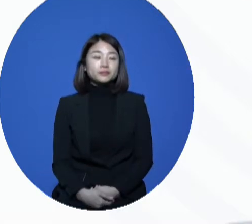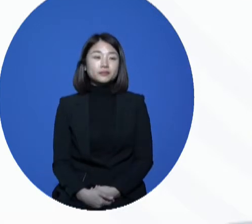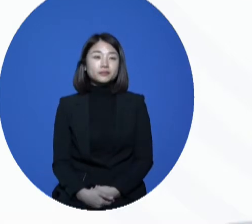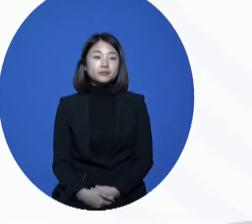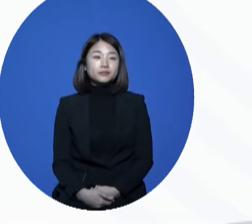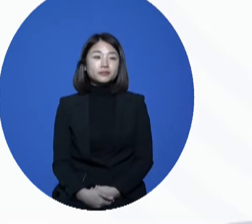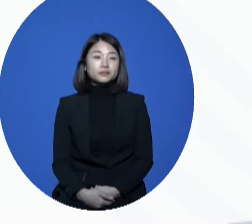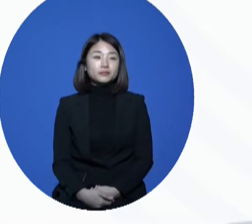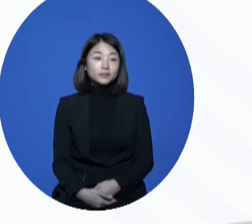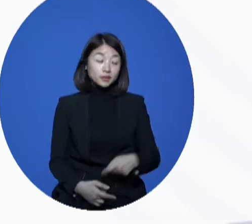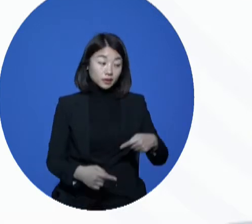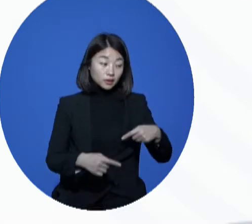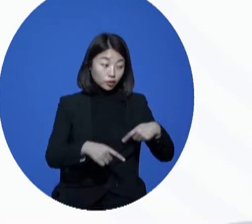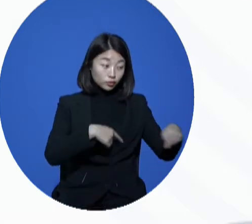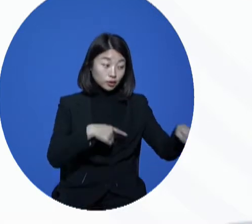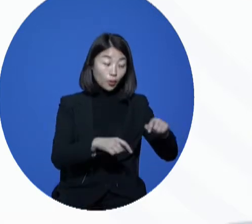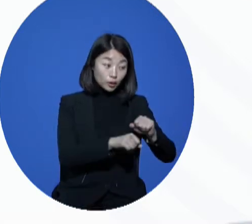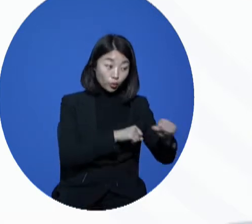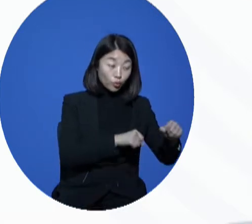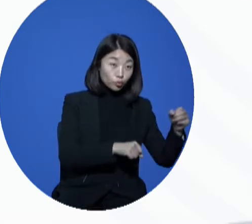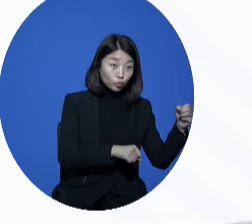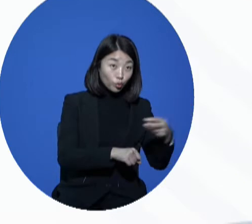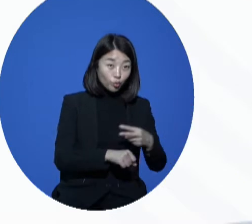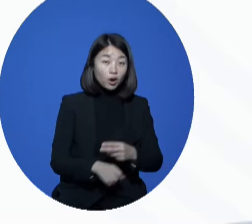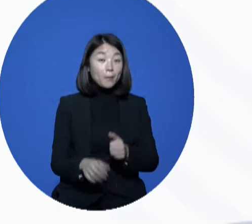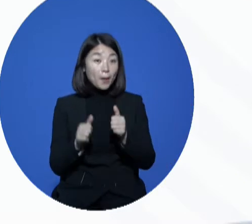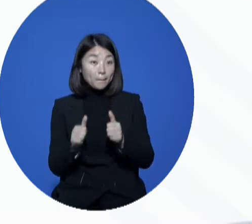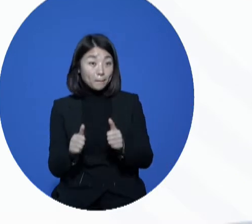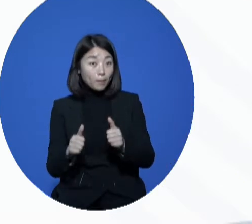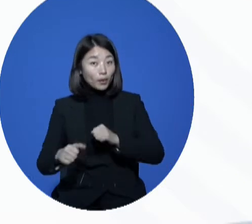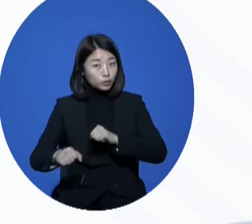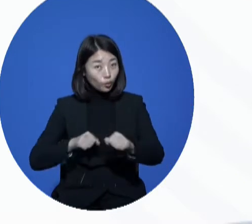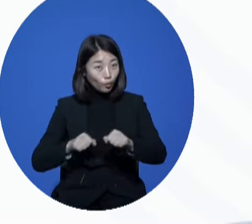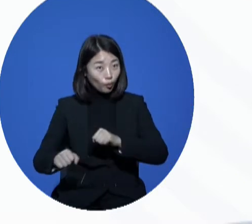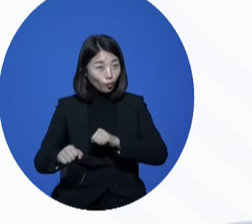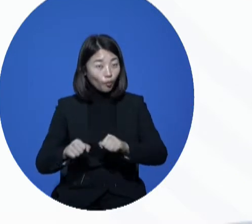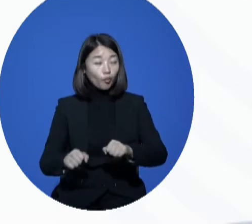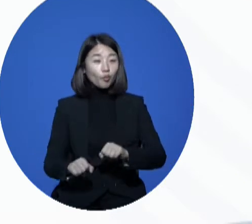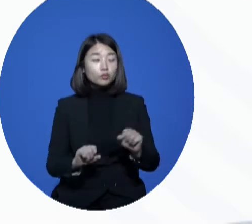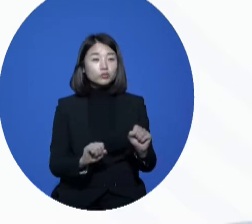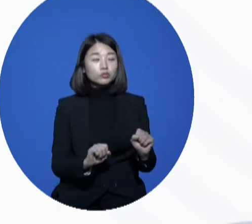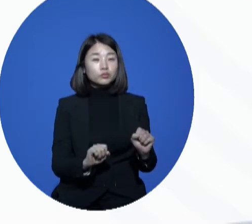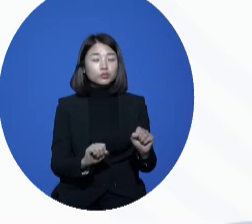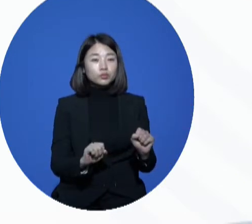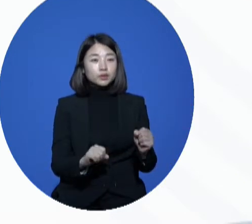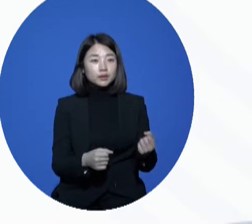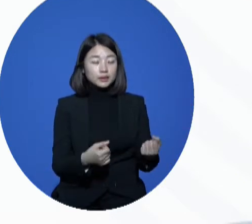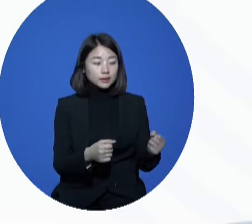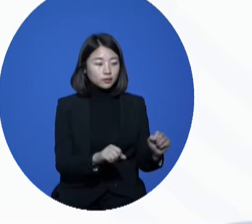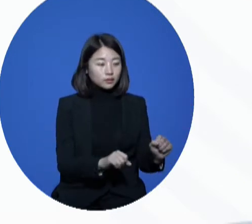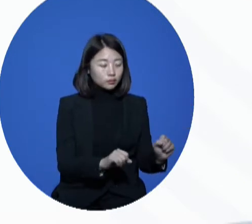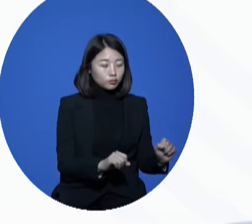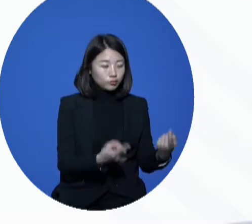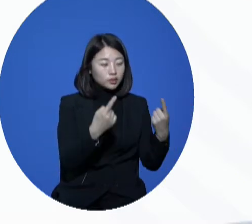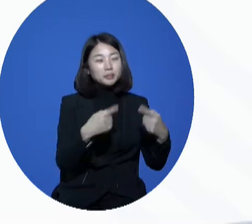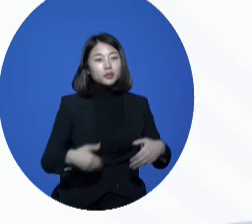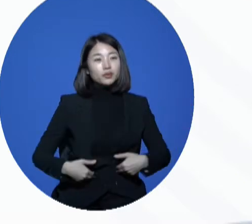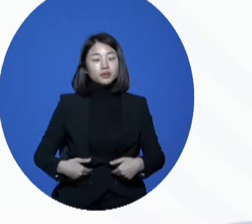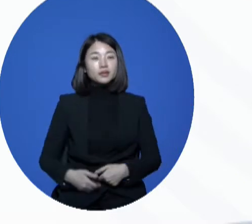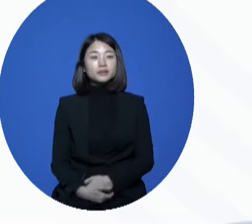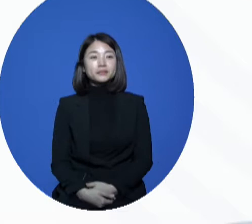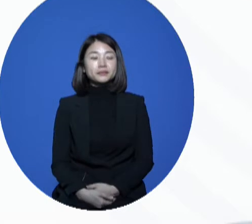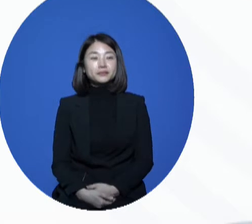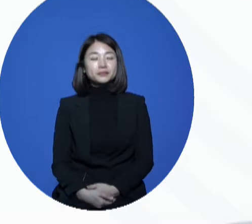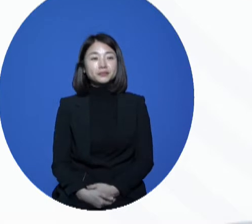앞서 말씀드린 정치적인 활동도 하면서 또 법적인 활동도 동시에 진행을 하는 것. 사실 두